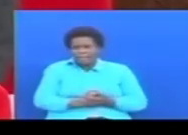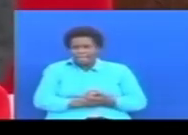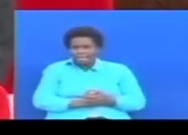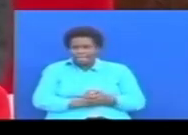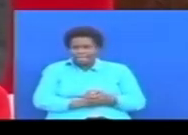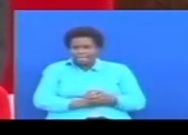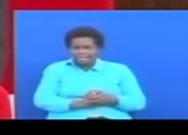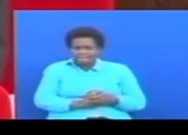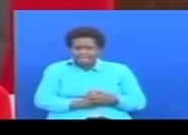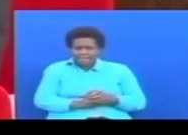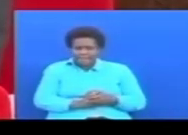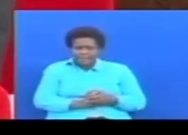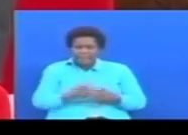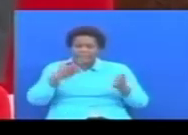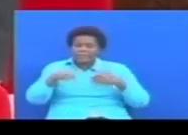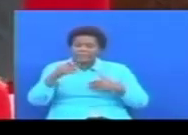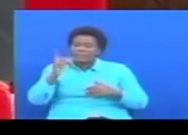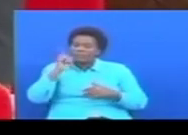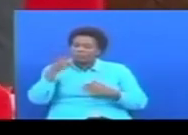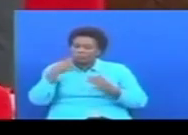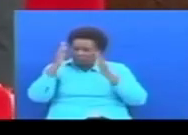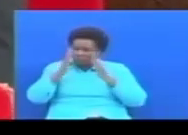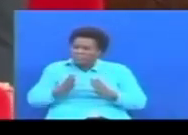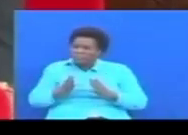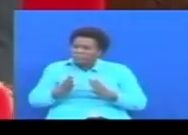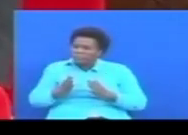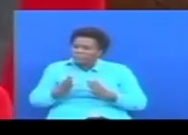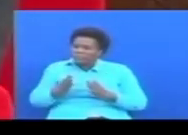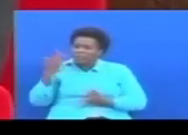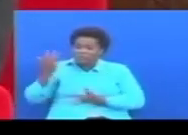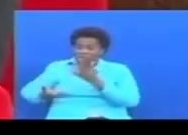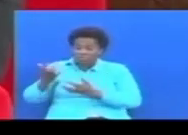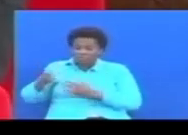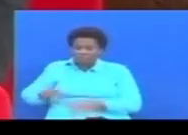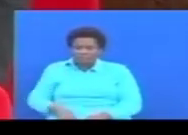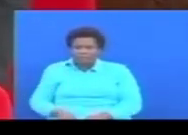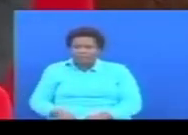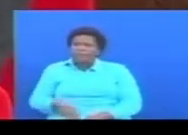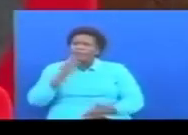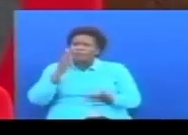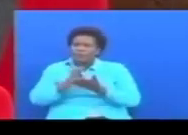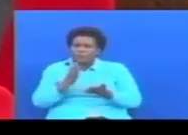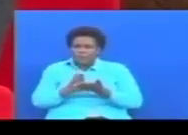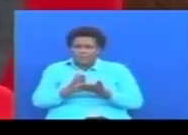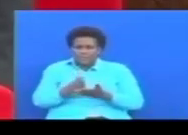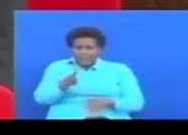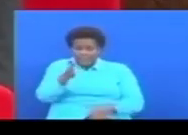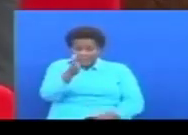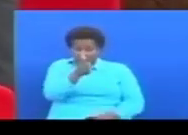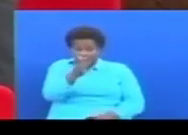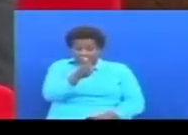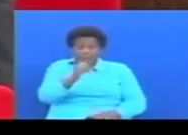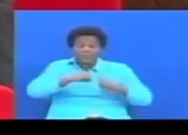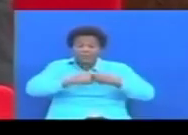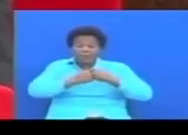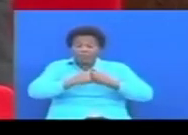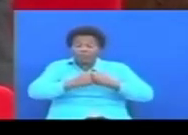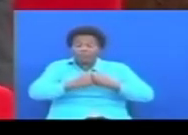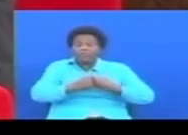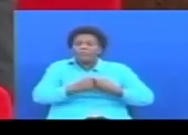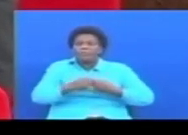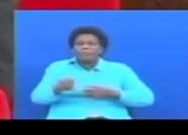naomba kuyajibu maswali yake mawili kama ifuatavyo. Kwanza, ni kweli kwamba hapo katikati kulikuwa na changamoto ya barabara. Baadhi ya